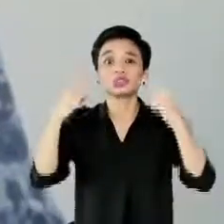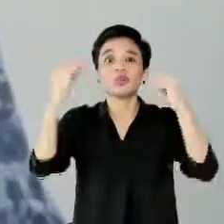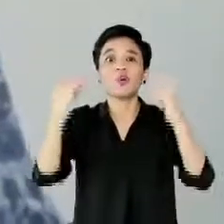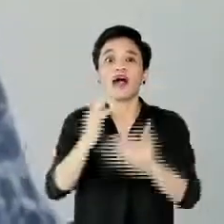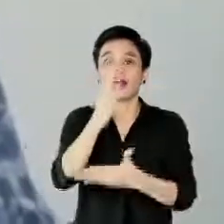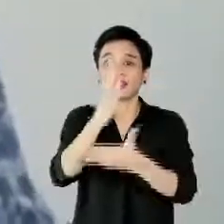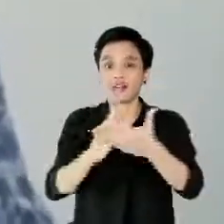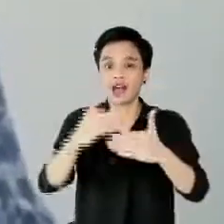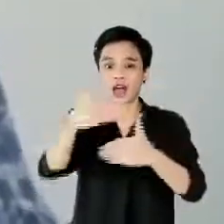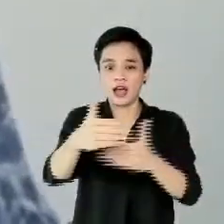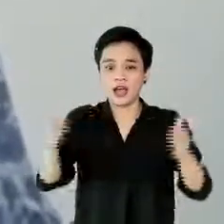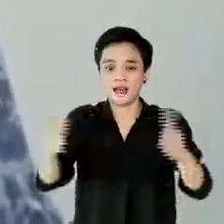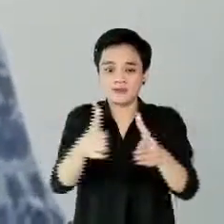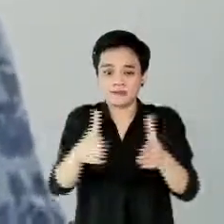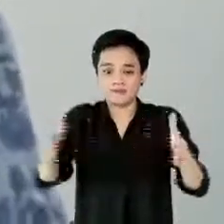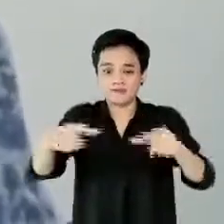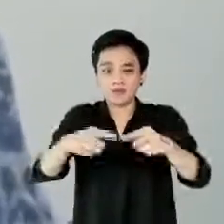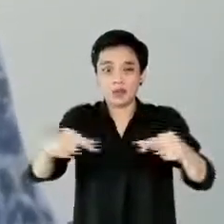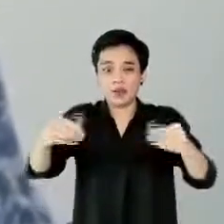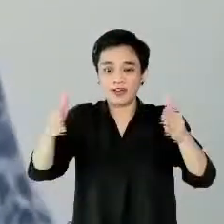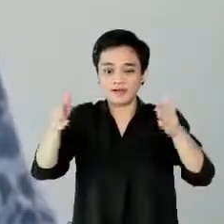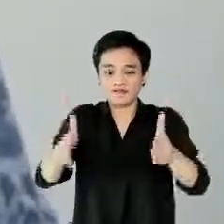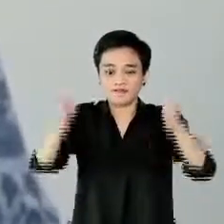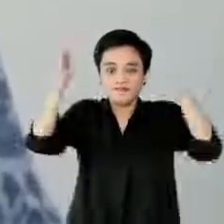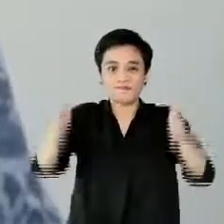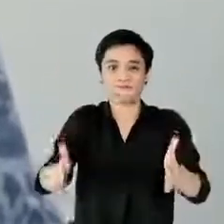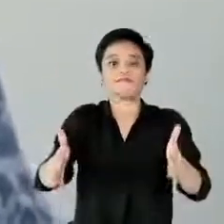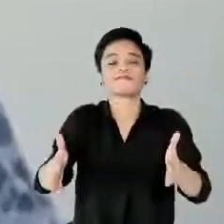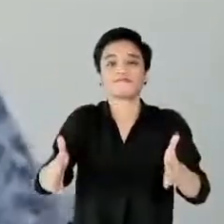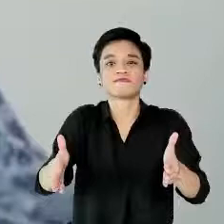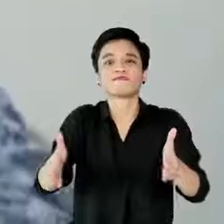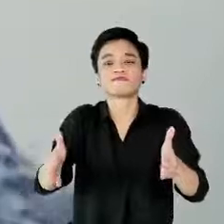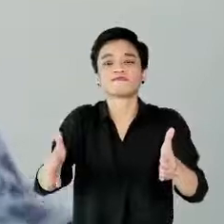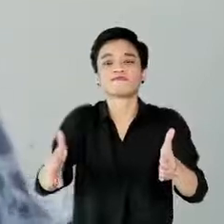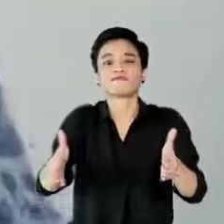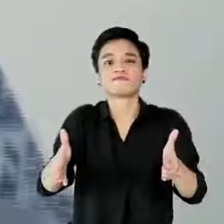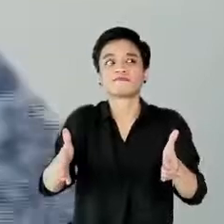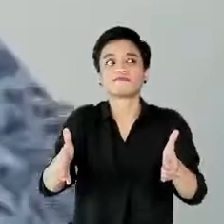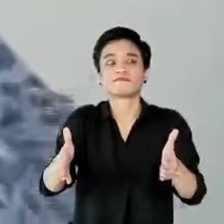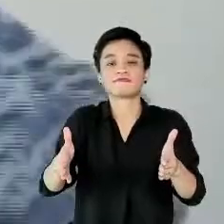kenangannya memang sebagian besar kewenangan dari temen-temen pengelola